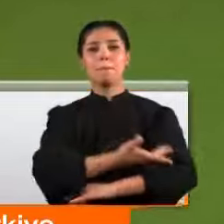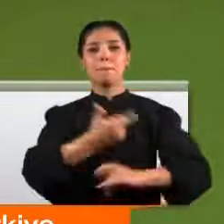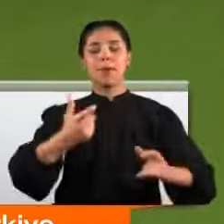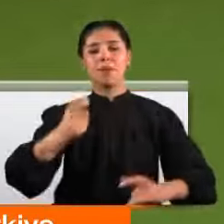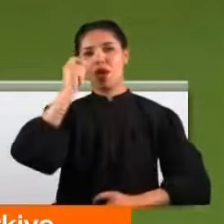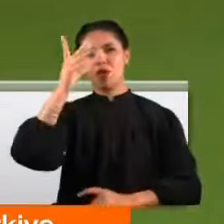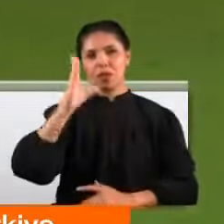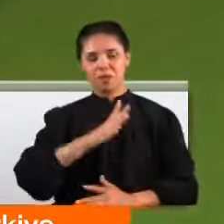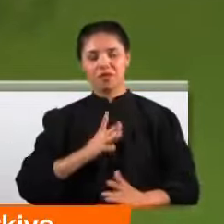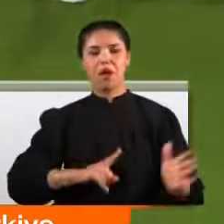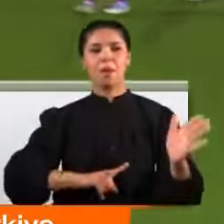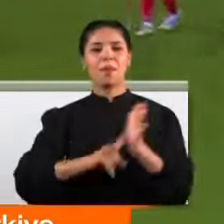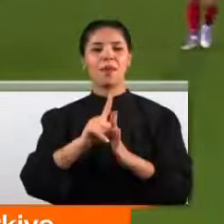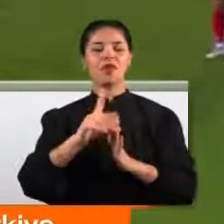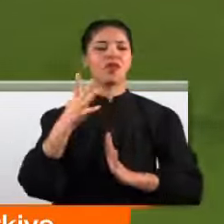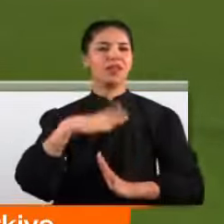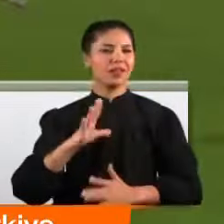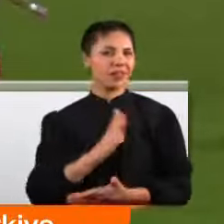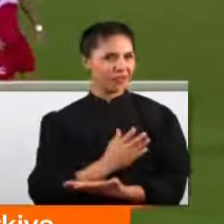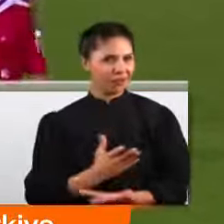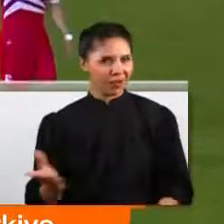temennileriyle birleşmiş durumda.